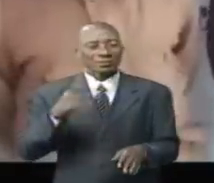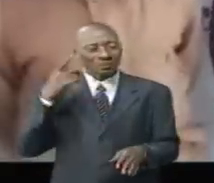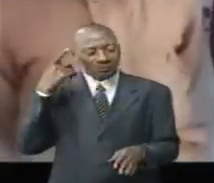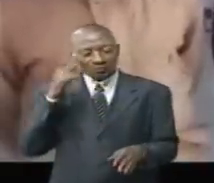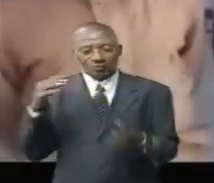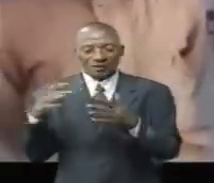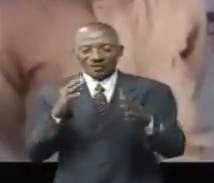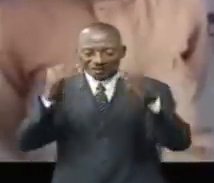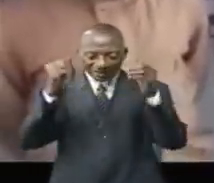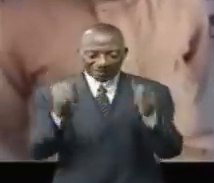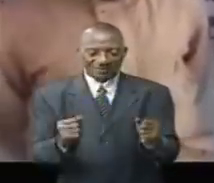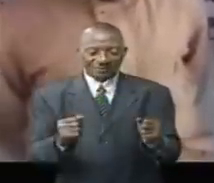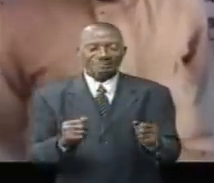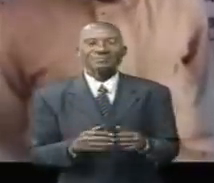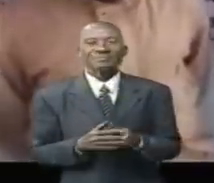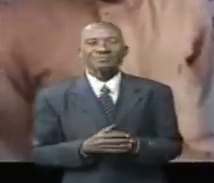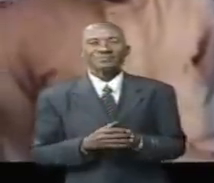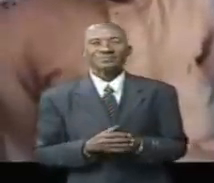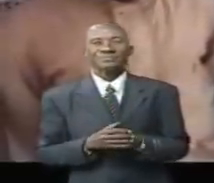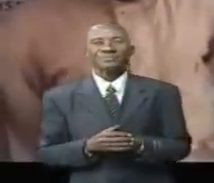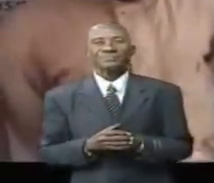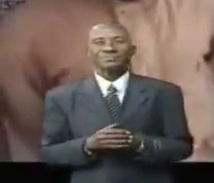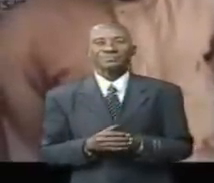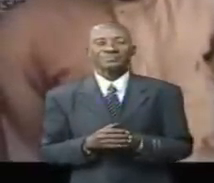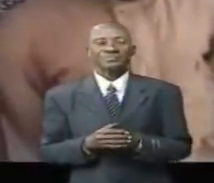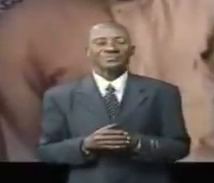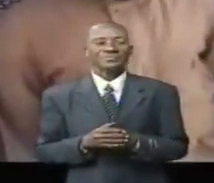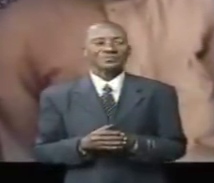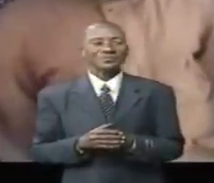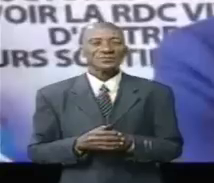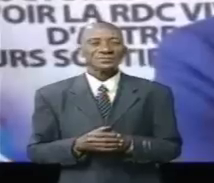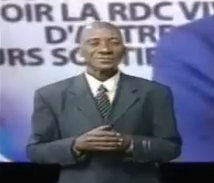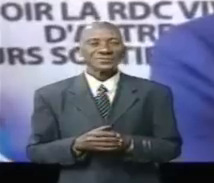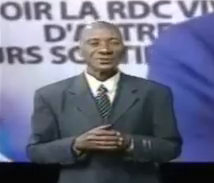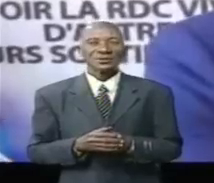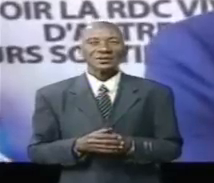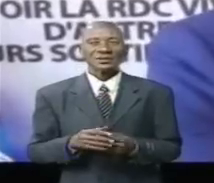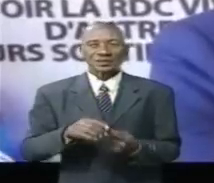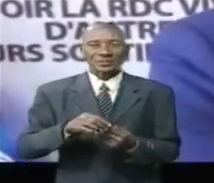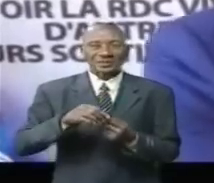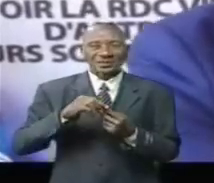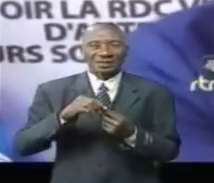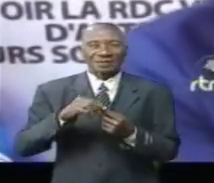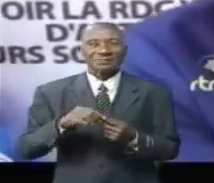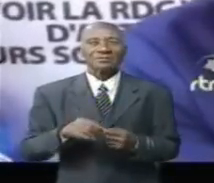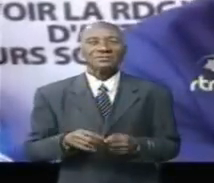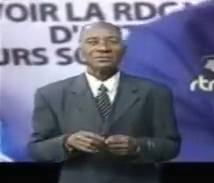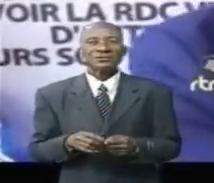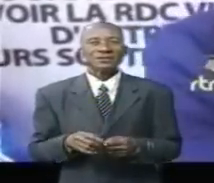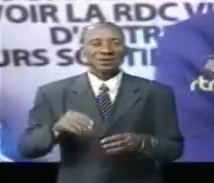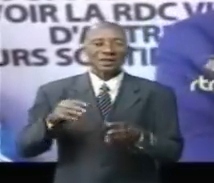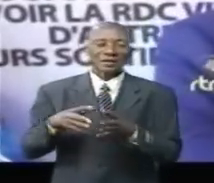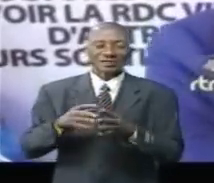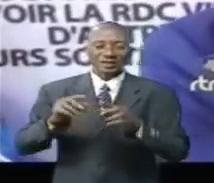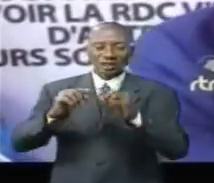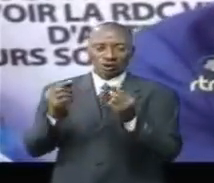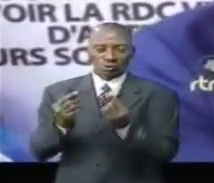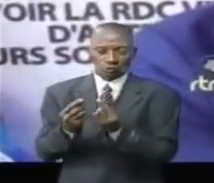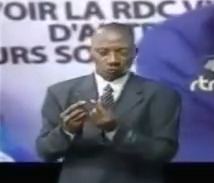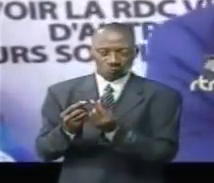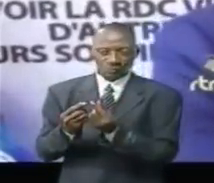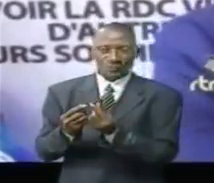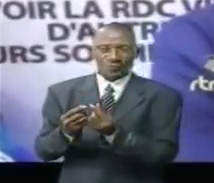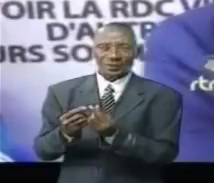agression. À la jeunesse d'éviter surtout de s'enrôler dans les groupes armés et avoir